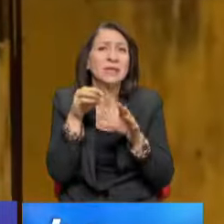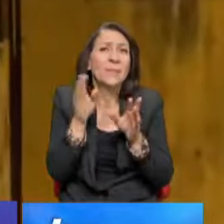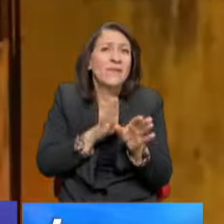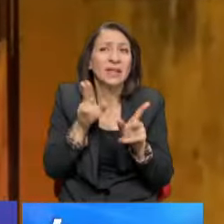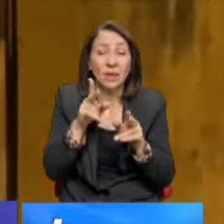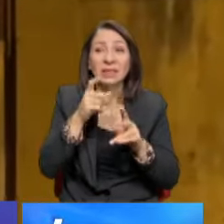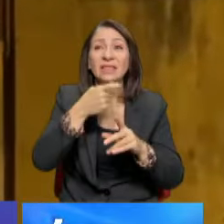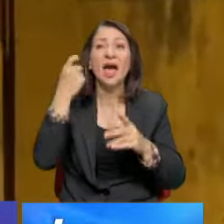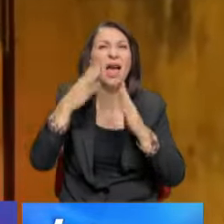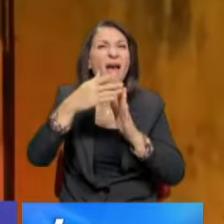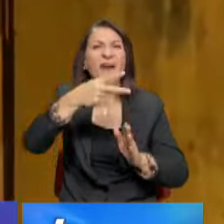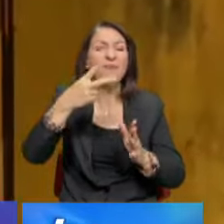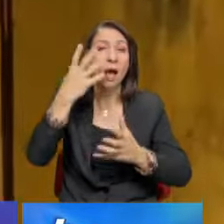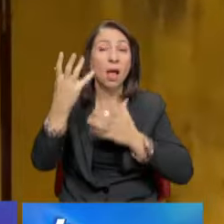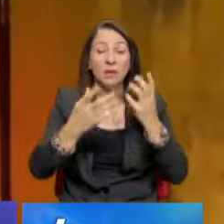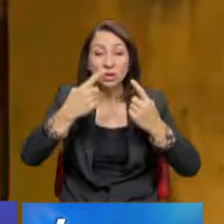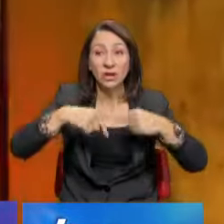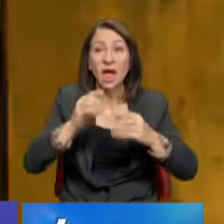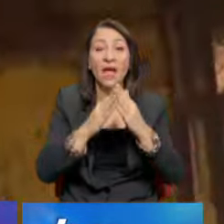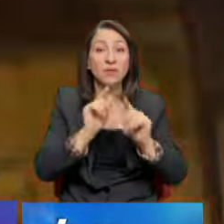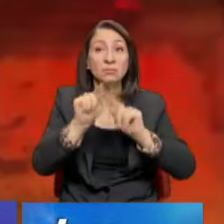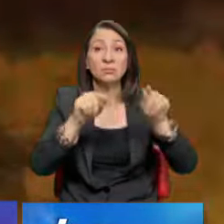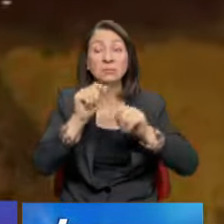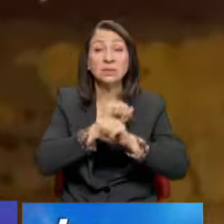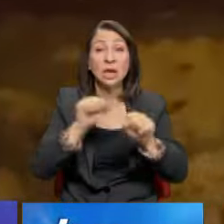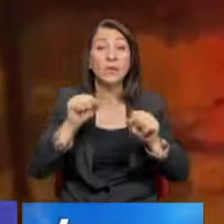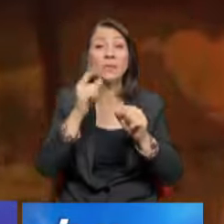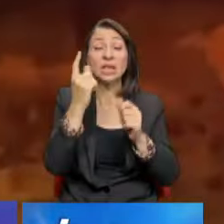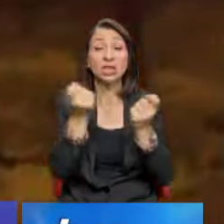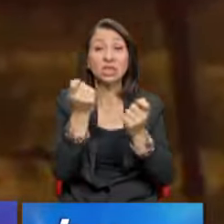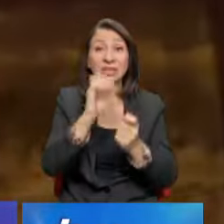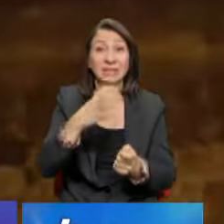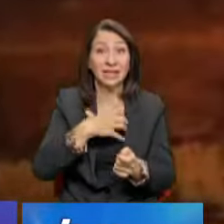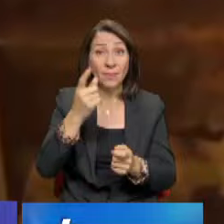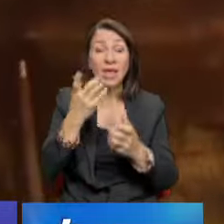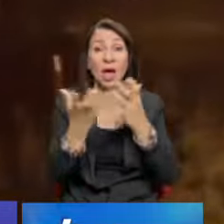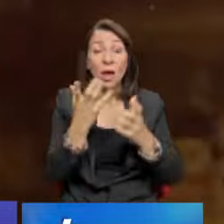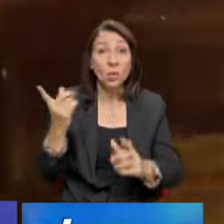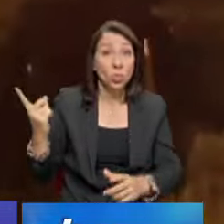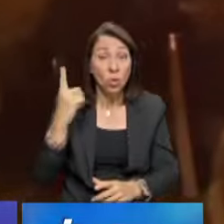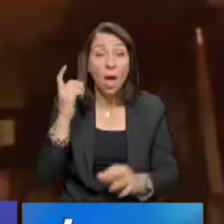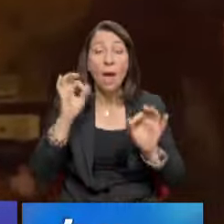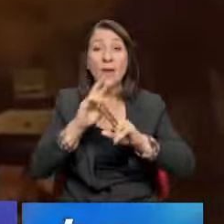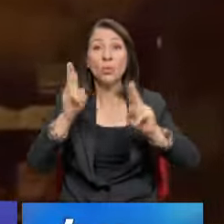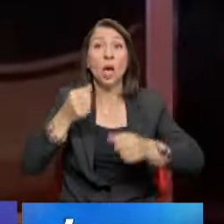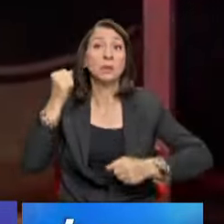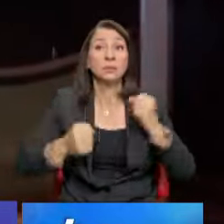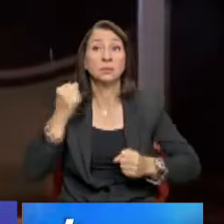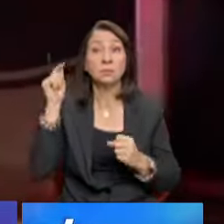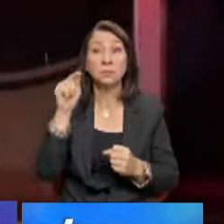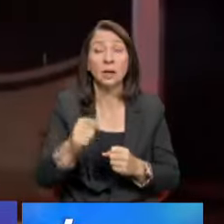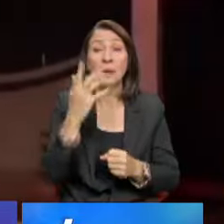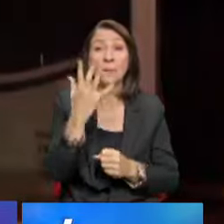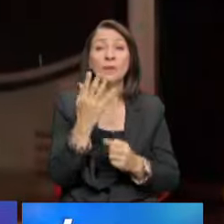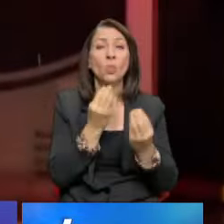konak alevlere teslim oldu yangın. Çevredeki yapılara da hasar verdi. Hasar gören bir iş yerinin sahibi yangın haberini alınca hemen dükkanına koştu.